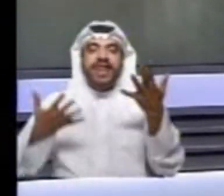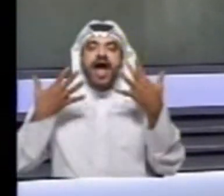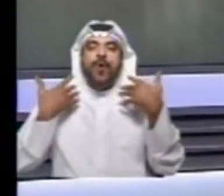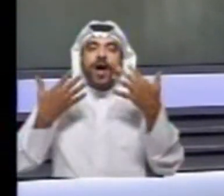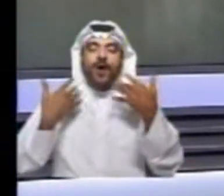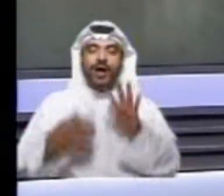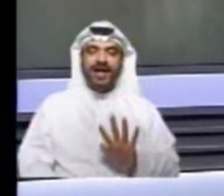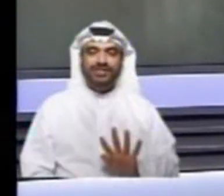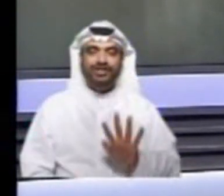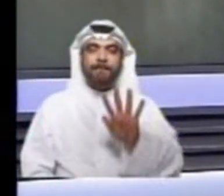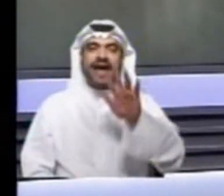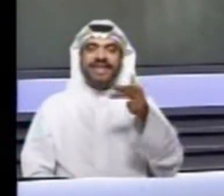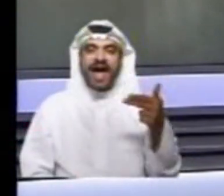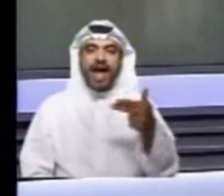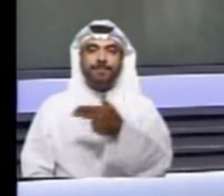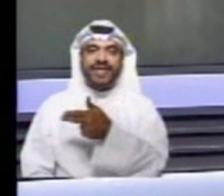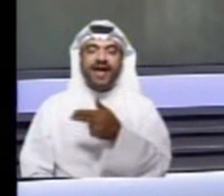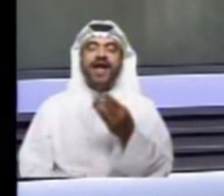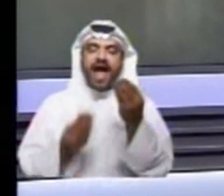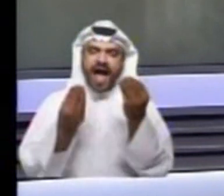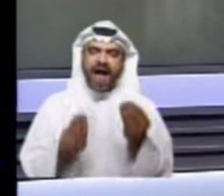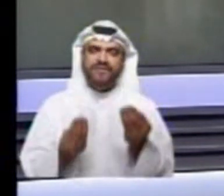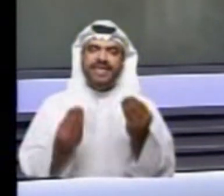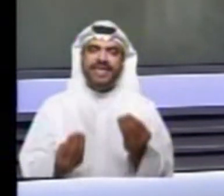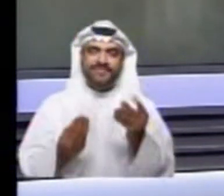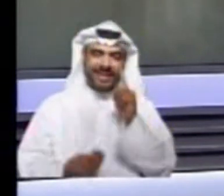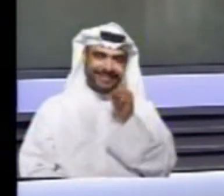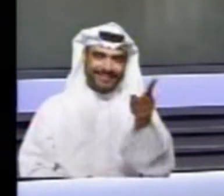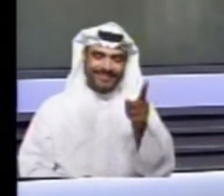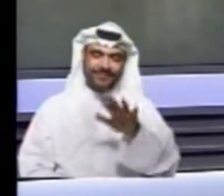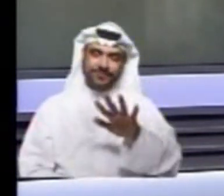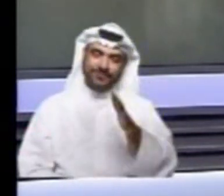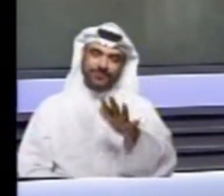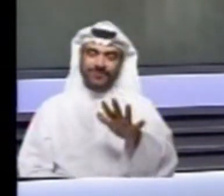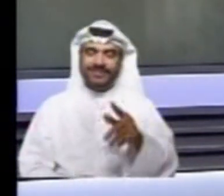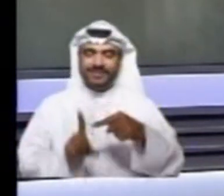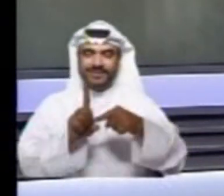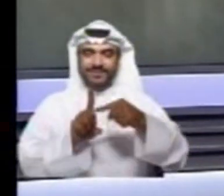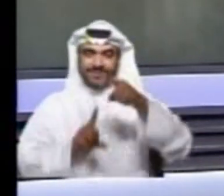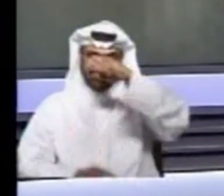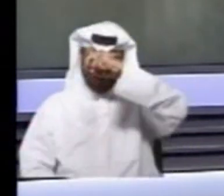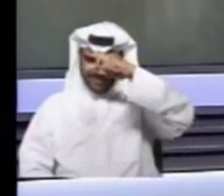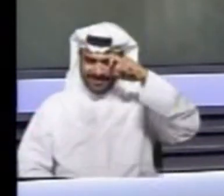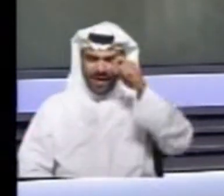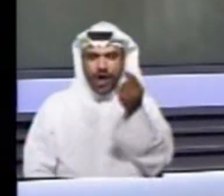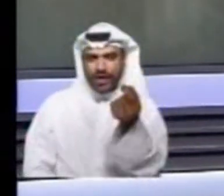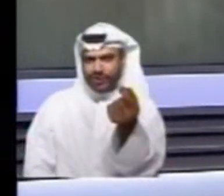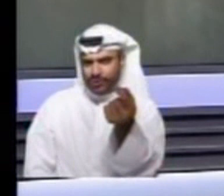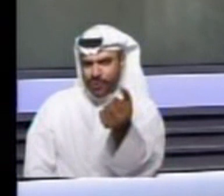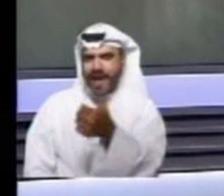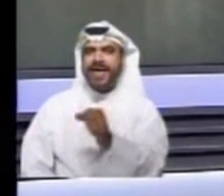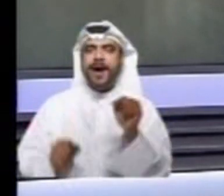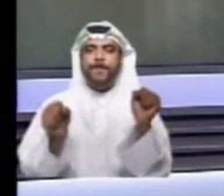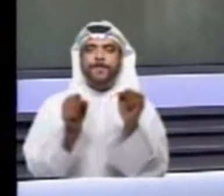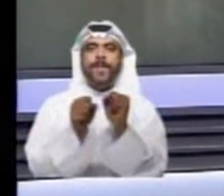ويانا خفيفة إلى معتدلة، شمالية غربية إلى متقلبة الاتجاه بين الحين والآخر. درجات الحرارة باردة تتراوح ما بين